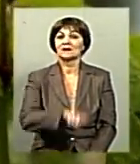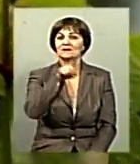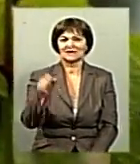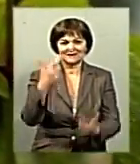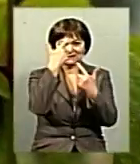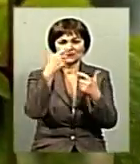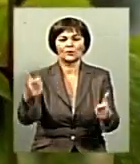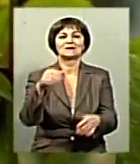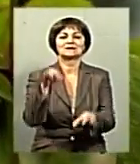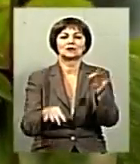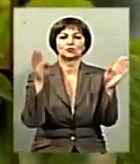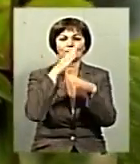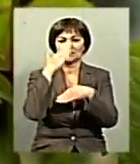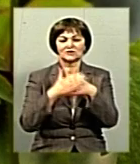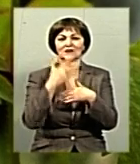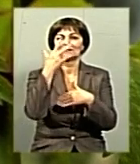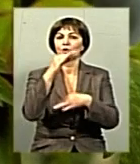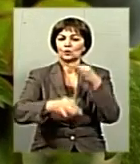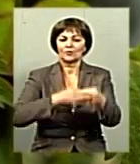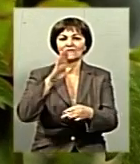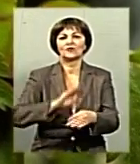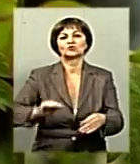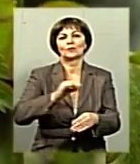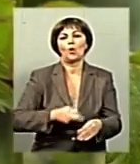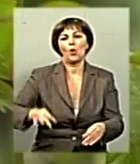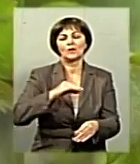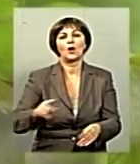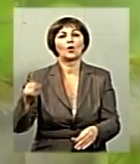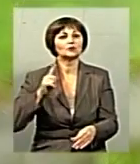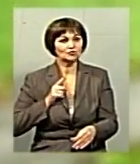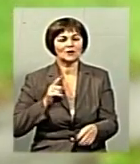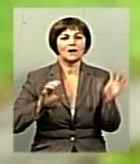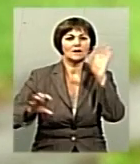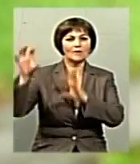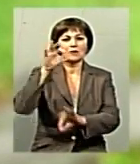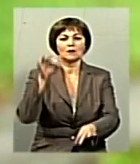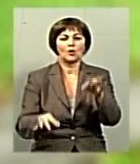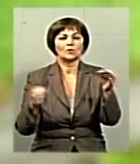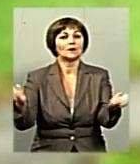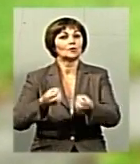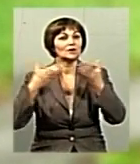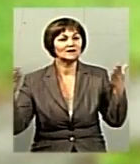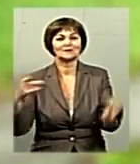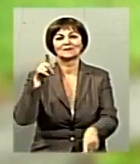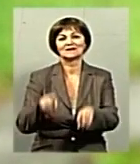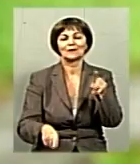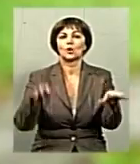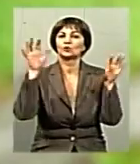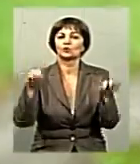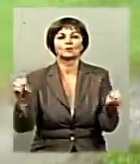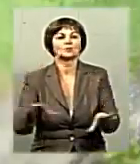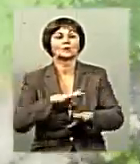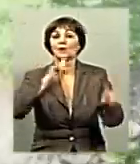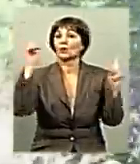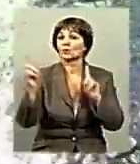За інформацією синоптиків, у найближчі три доби у Житомирі та області очікується хмарна погода з проясненнями. Місцями дощі,